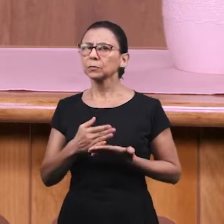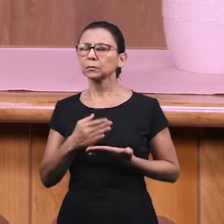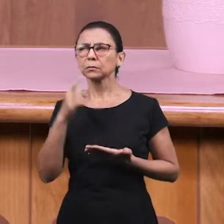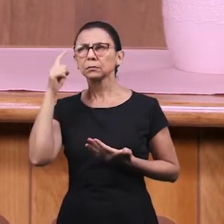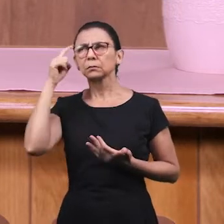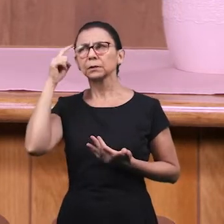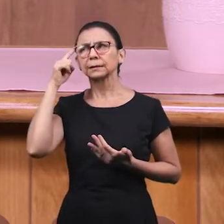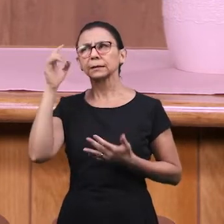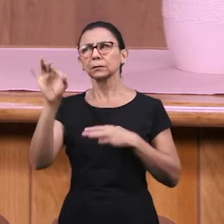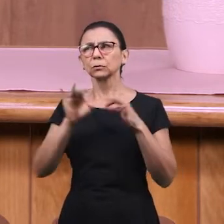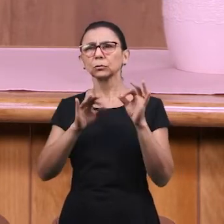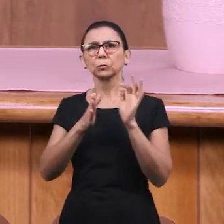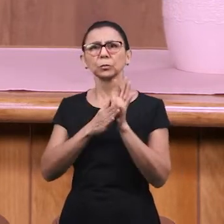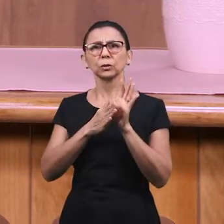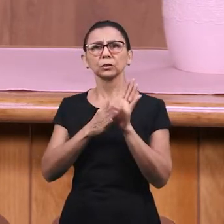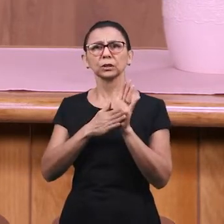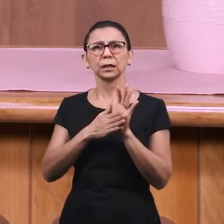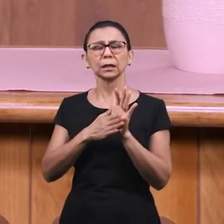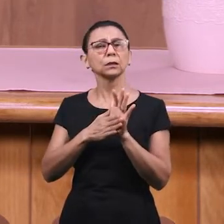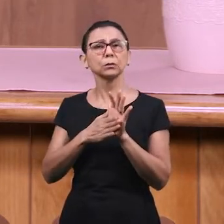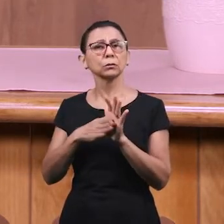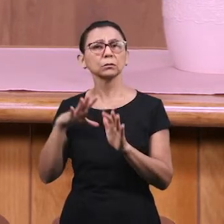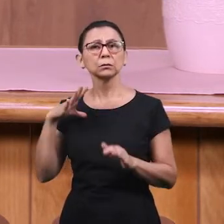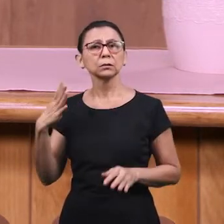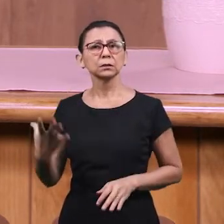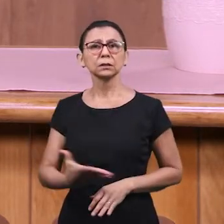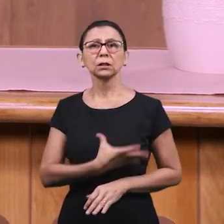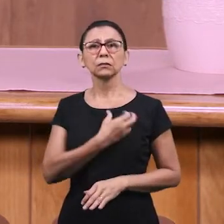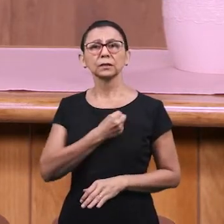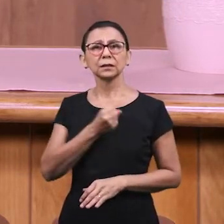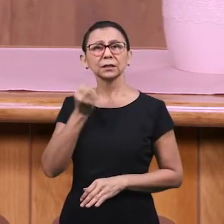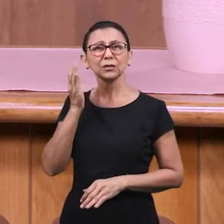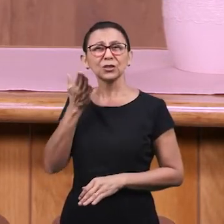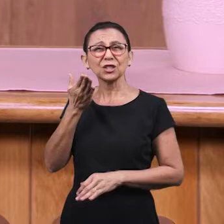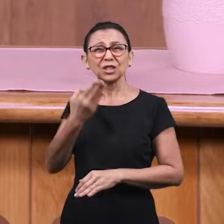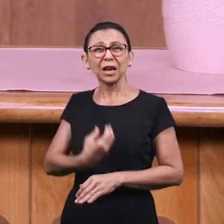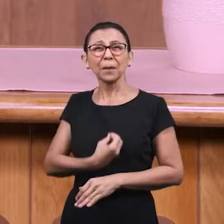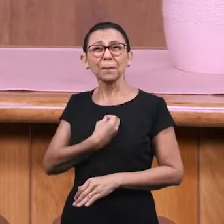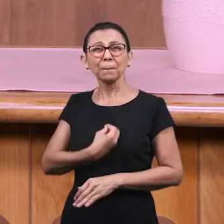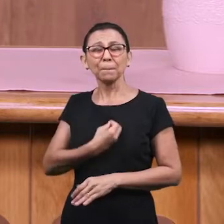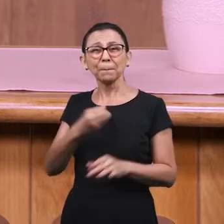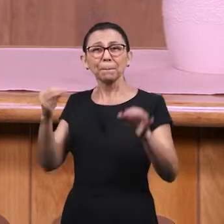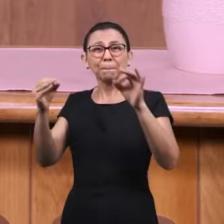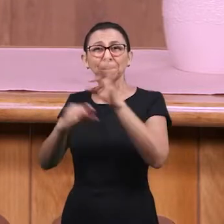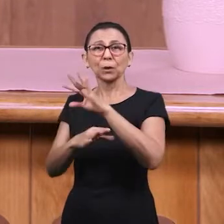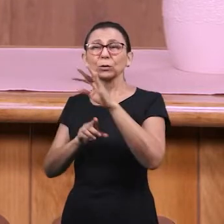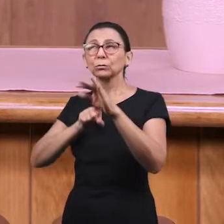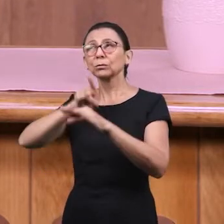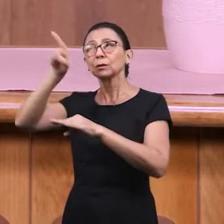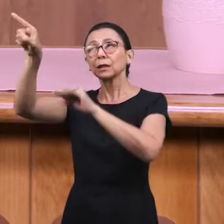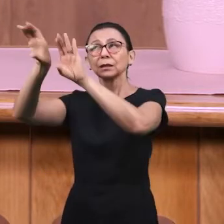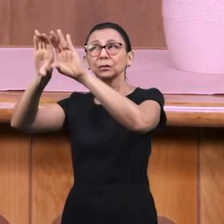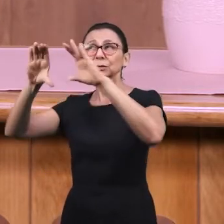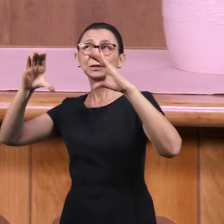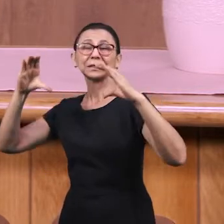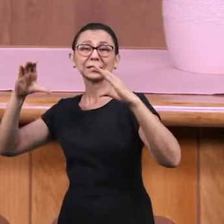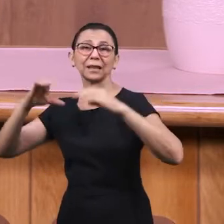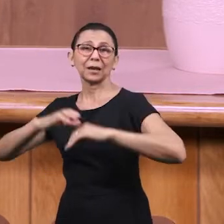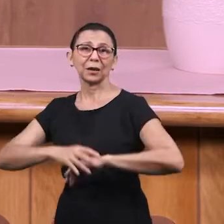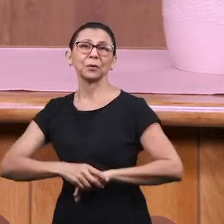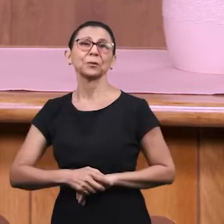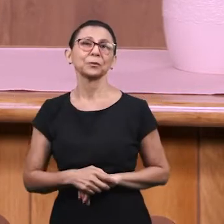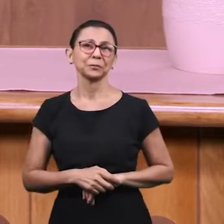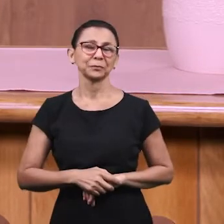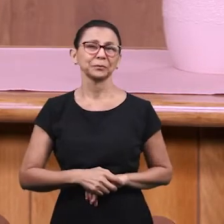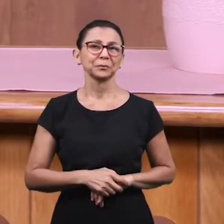переживания показывали проект, установленный, пророческий проект для церкви. Итак, когда мы